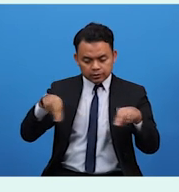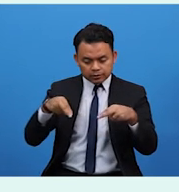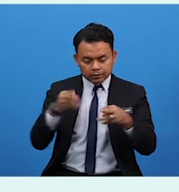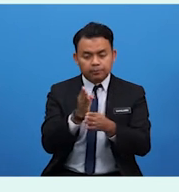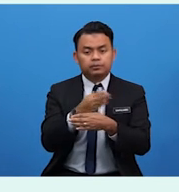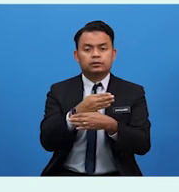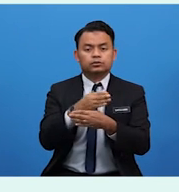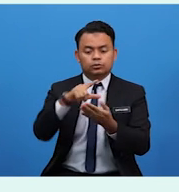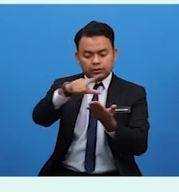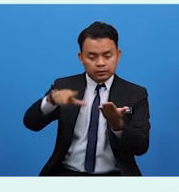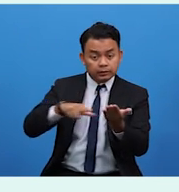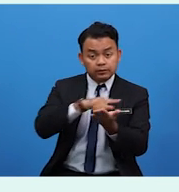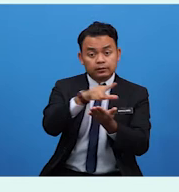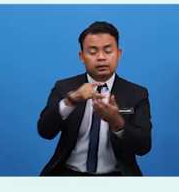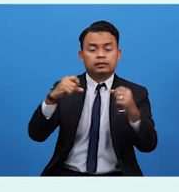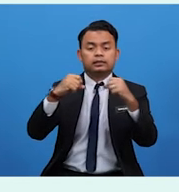elektrik.